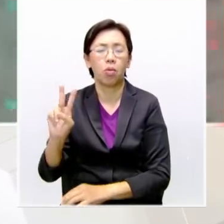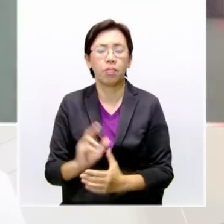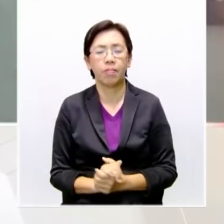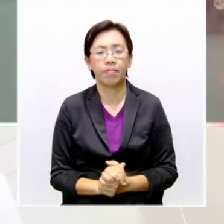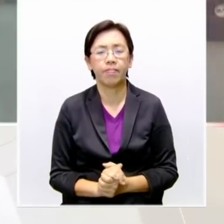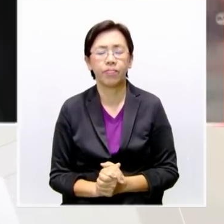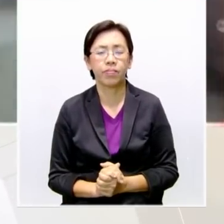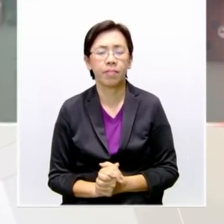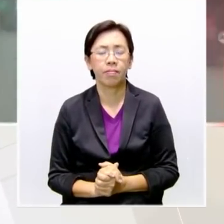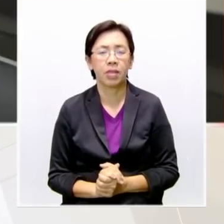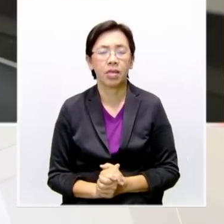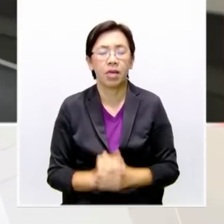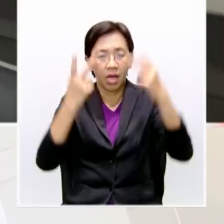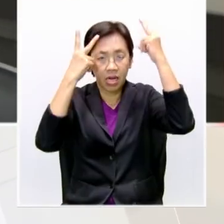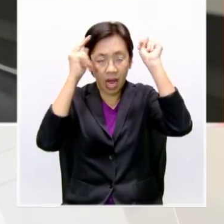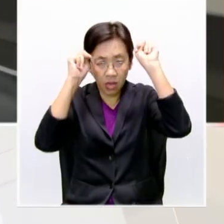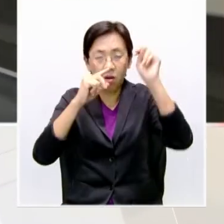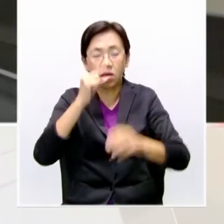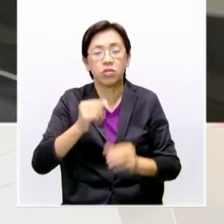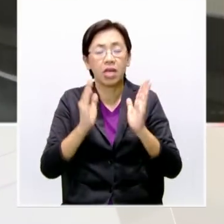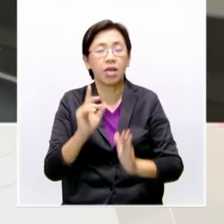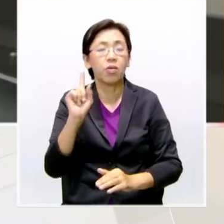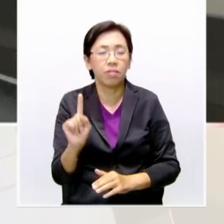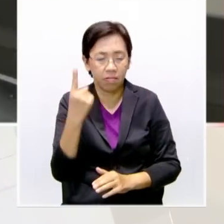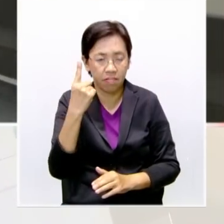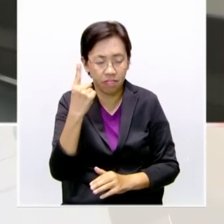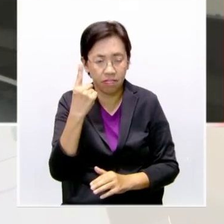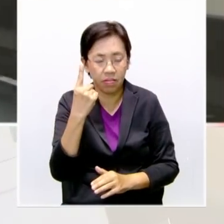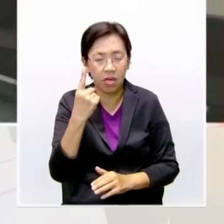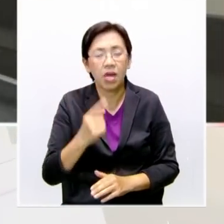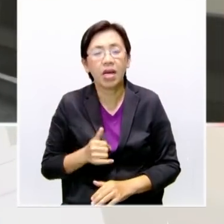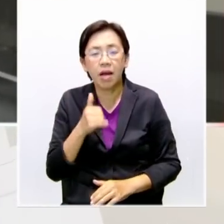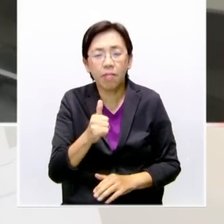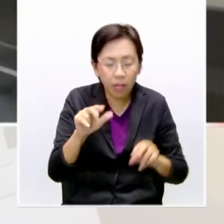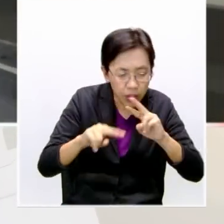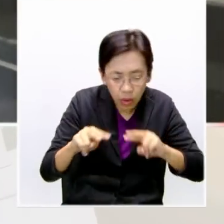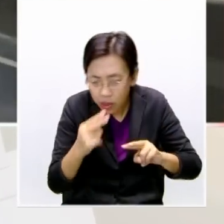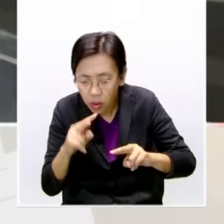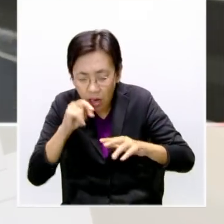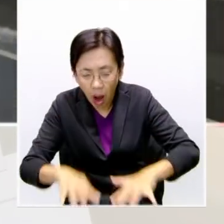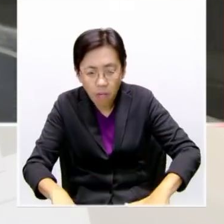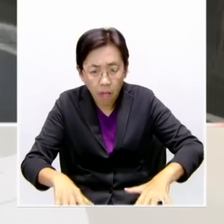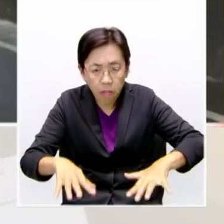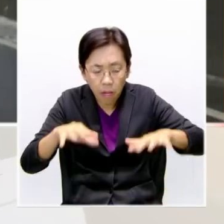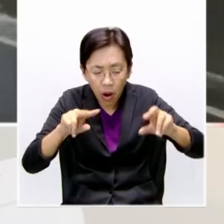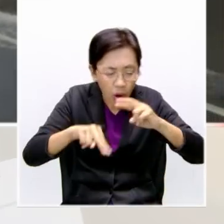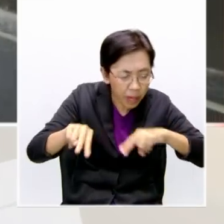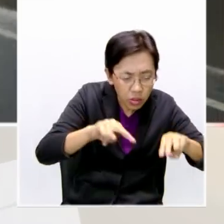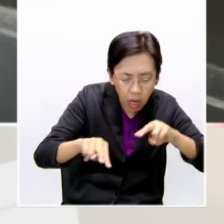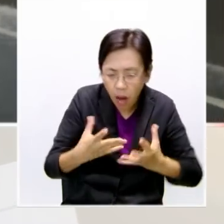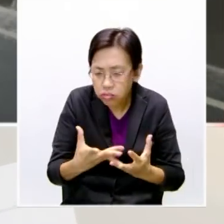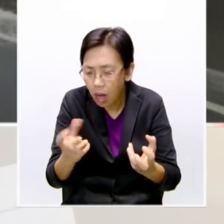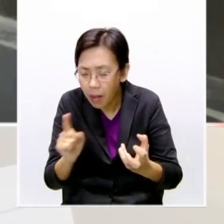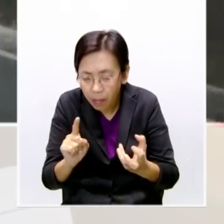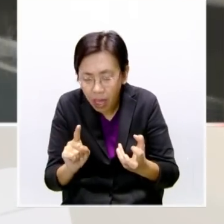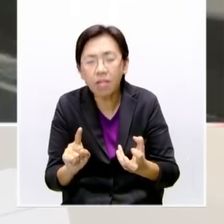ที่นายกรัฐมนตรีคนใหม่ของนิวซีแลนด์นะคะคริสทิฟกินค่ะกำลังเดินทางลงไปพื้นที่ประสบภัยเพื่อไปตรวจสอบความเสียหายด้ว